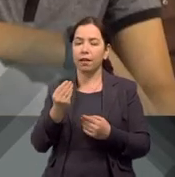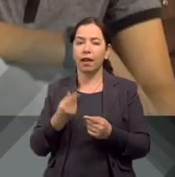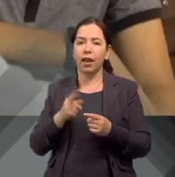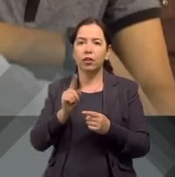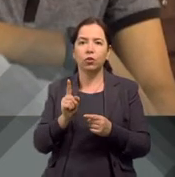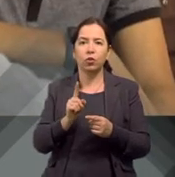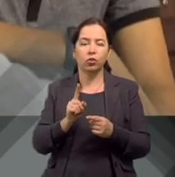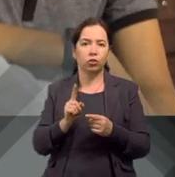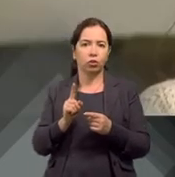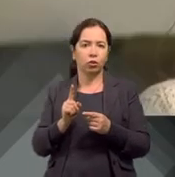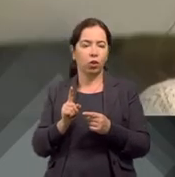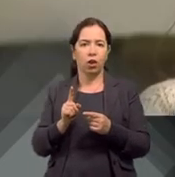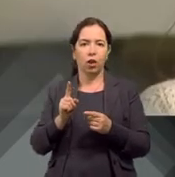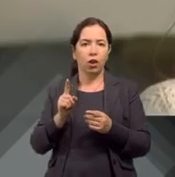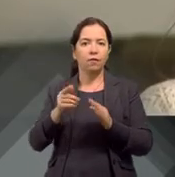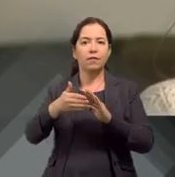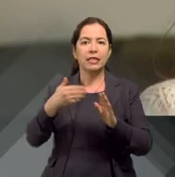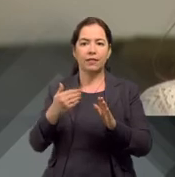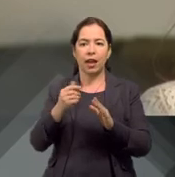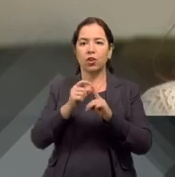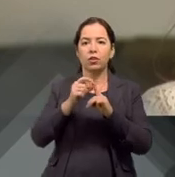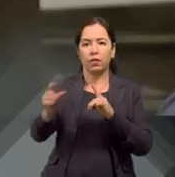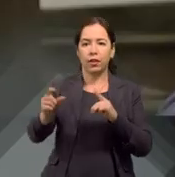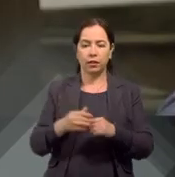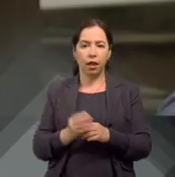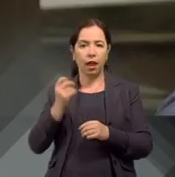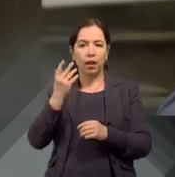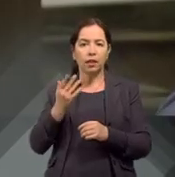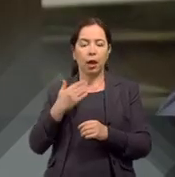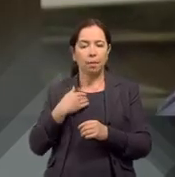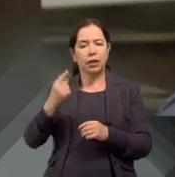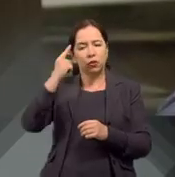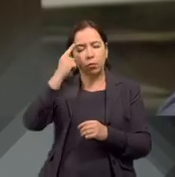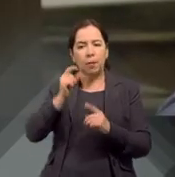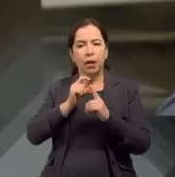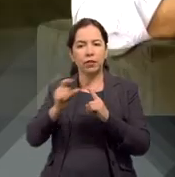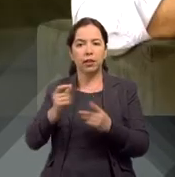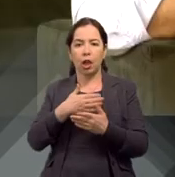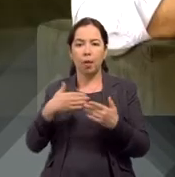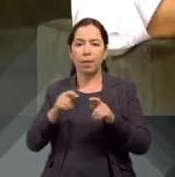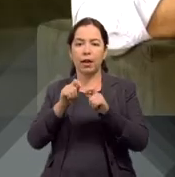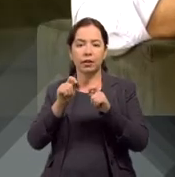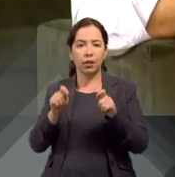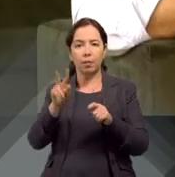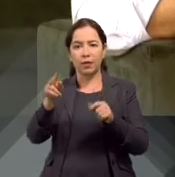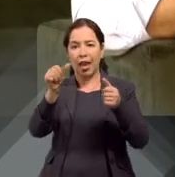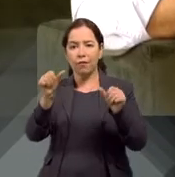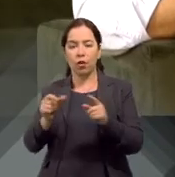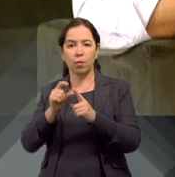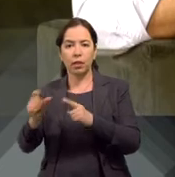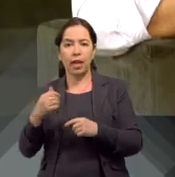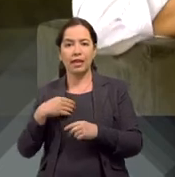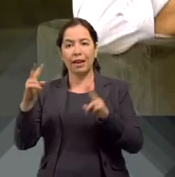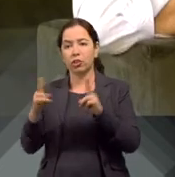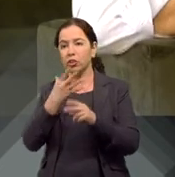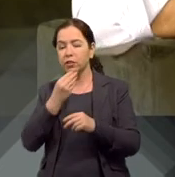выбивающее в тебе ответ. И вот когда мы думаем об ответе, мы открываем какие-то две формы ответа. Когда я встречаюсь с красотой, я